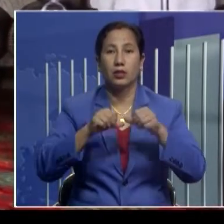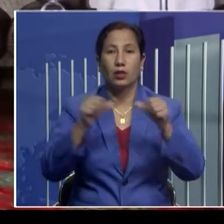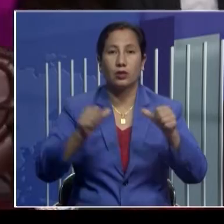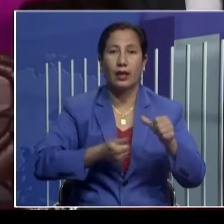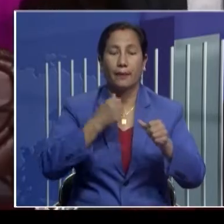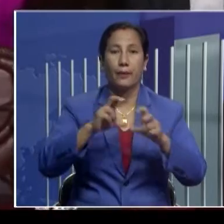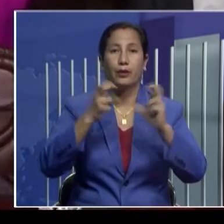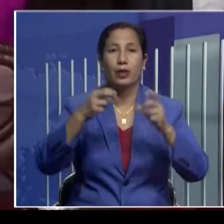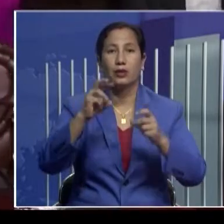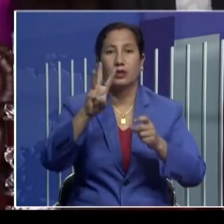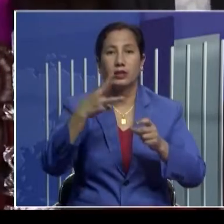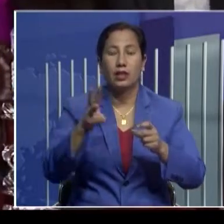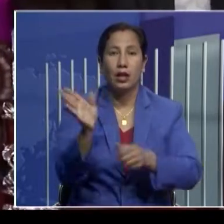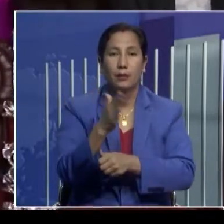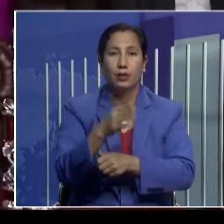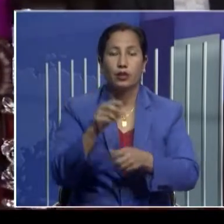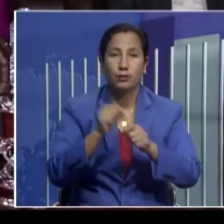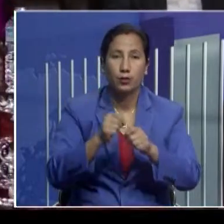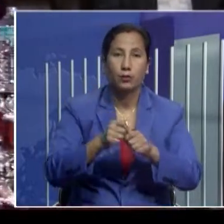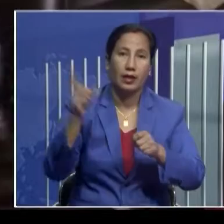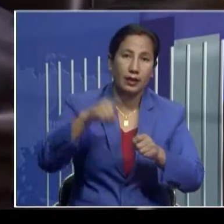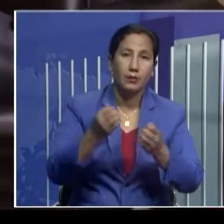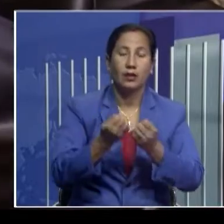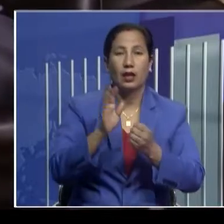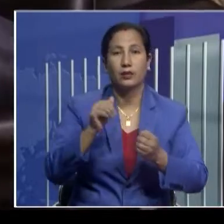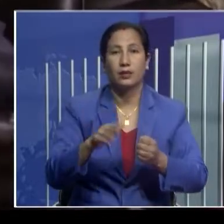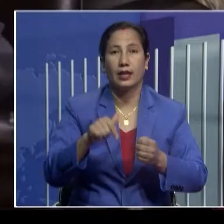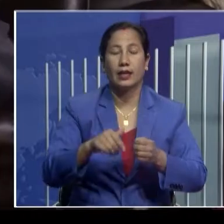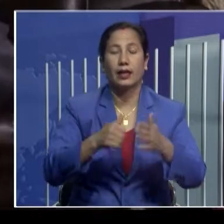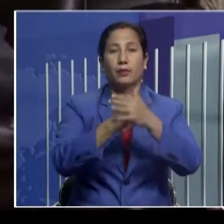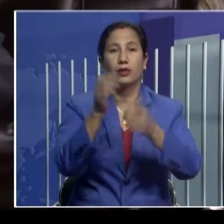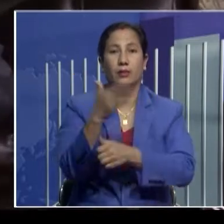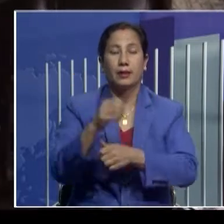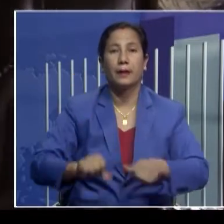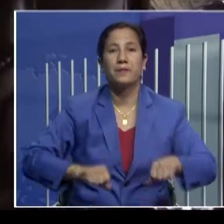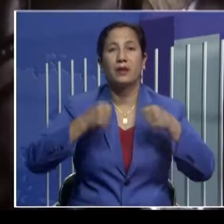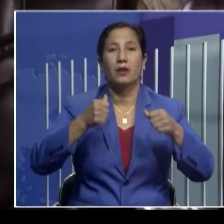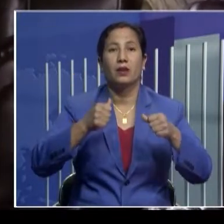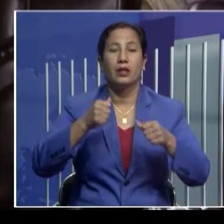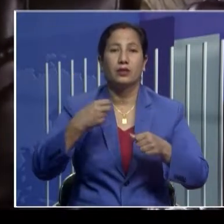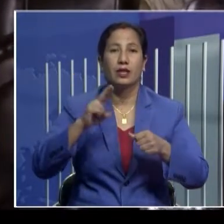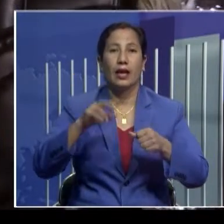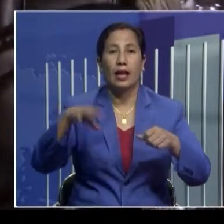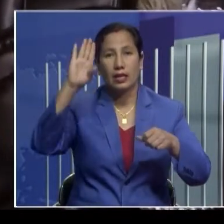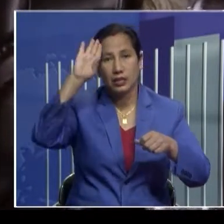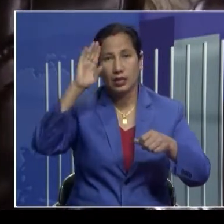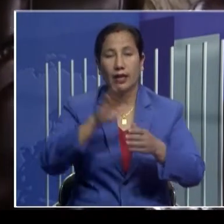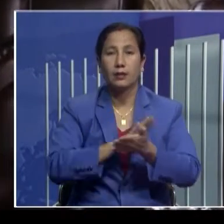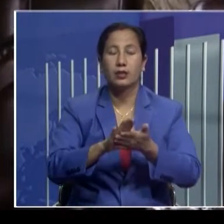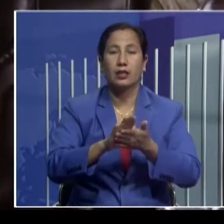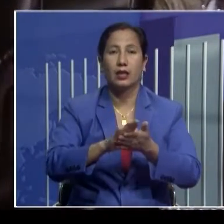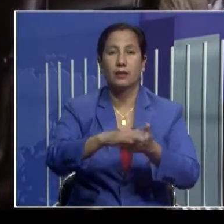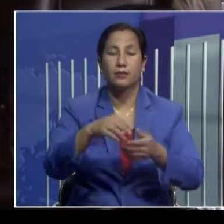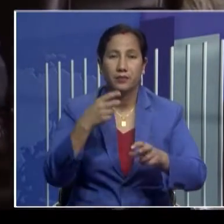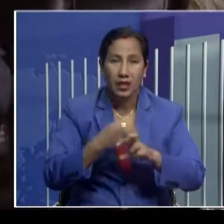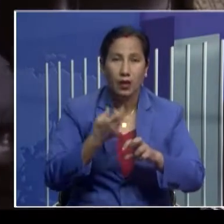दलका 3 मन्त्री बन्नुपर्ने दावी गर्दै आएको छ। यता मुख्यमन्त्री जीवन बहादुर शाहीले भने सरकार विस्तारमा सकस